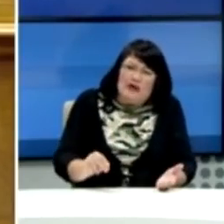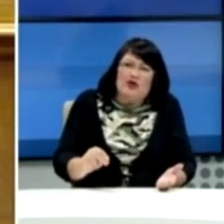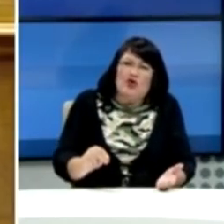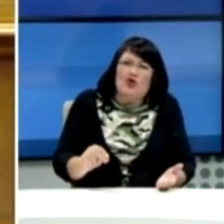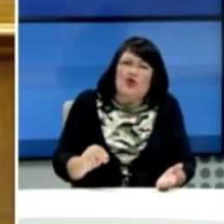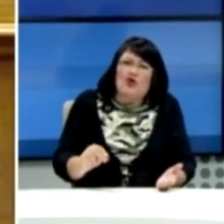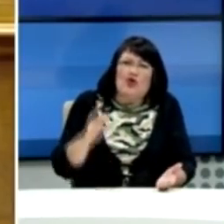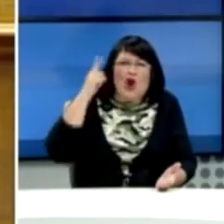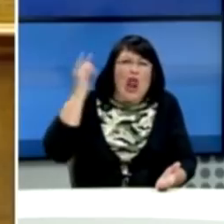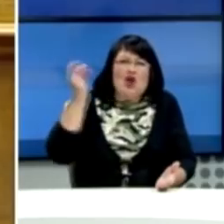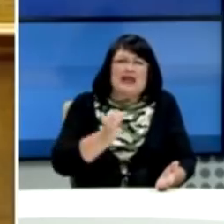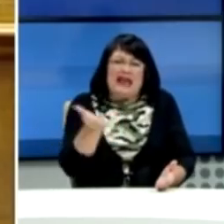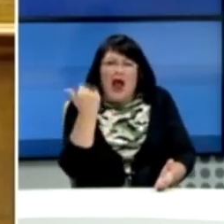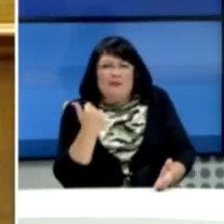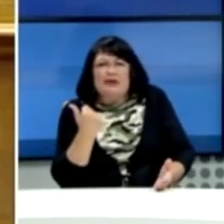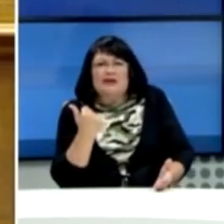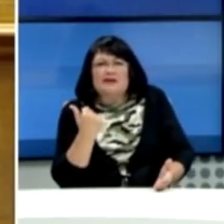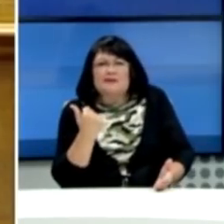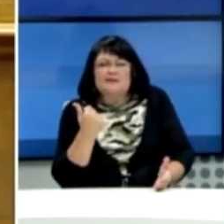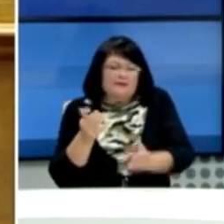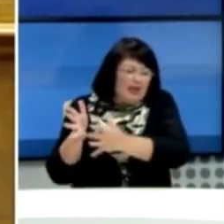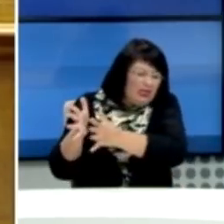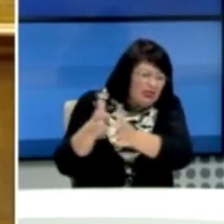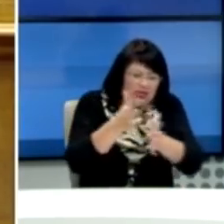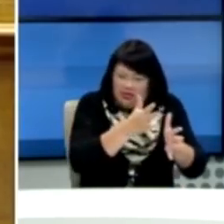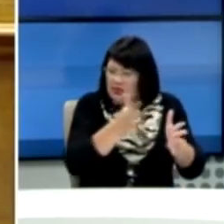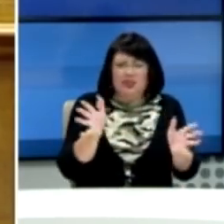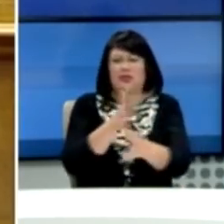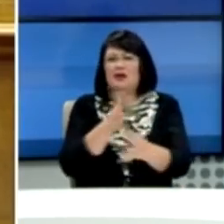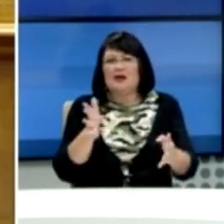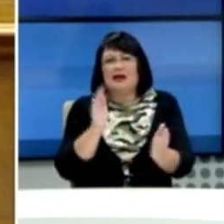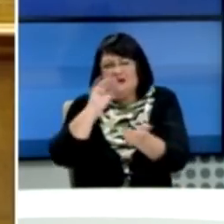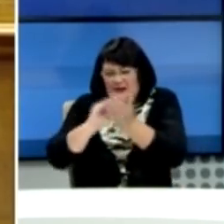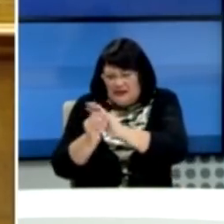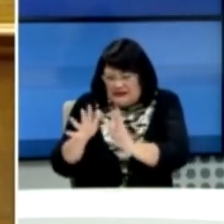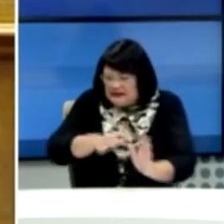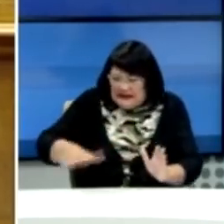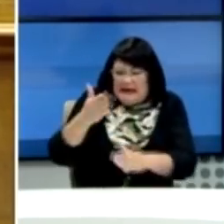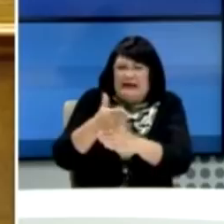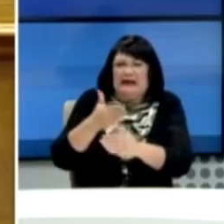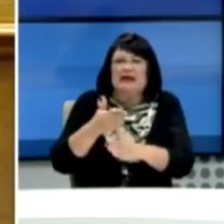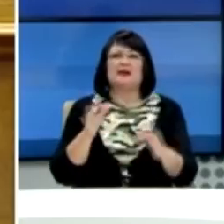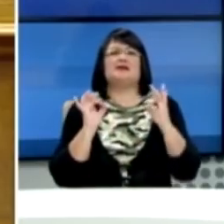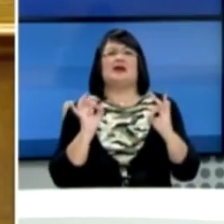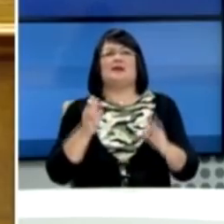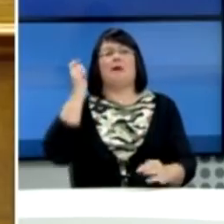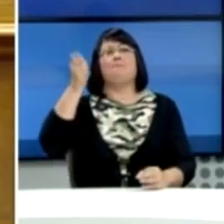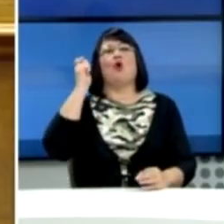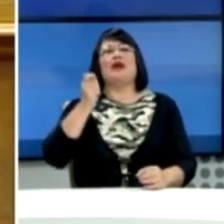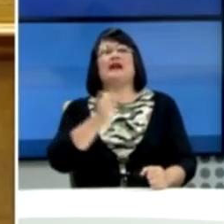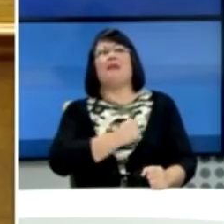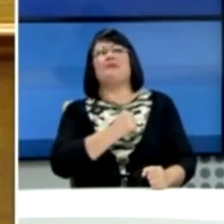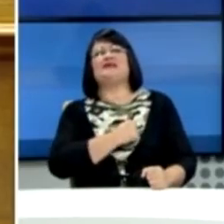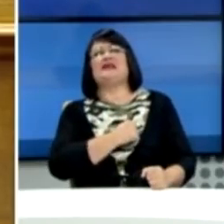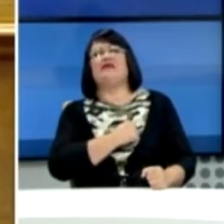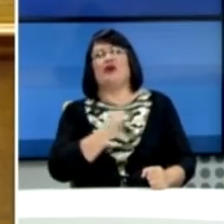ο ανορθολογισμός, ο αποπροσανατολισμός, η συνωμοσιολογία με συγκεκριμένες πολιτικές θέσεις.